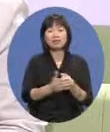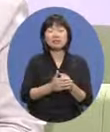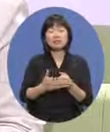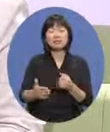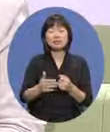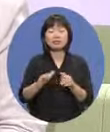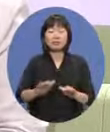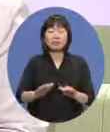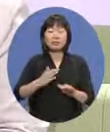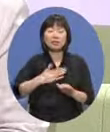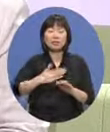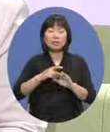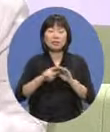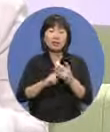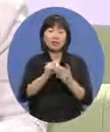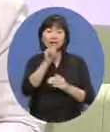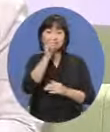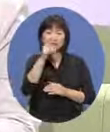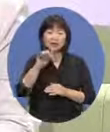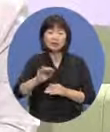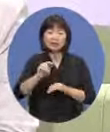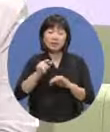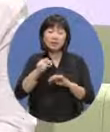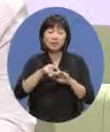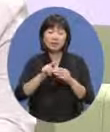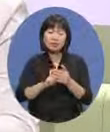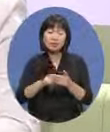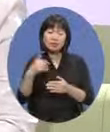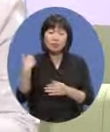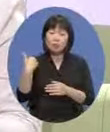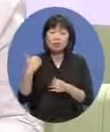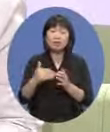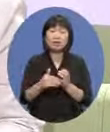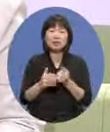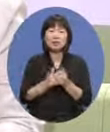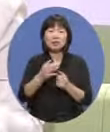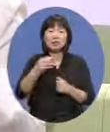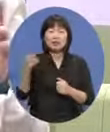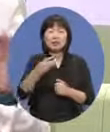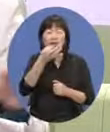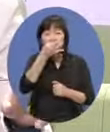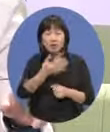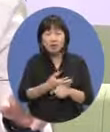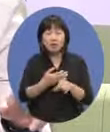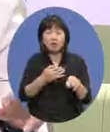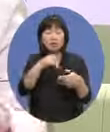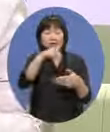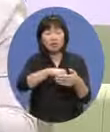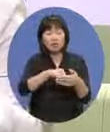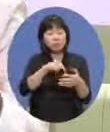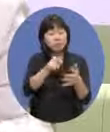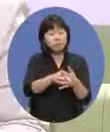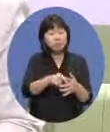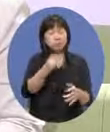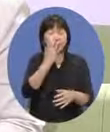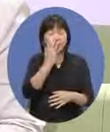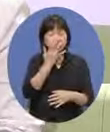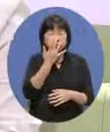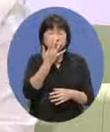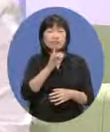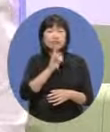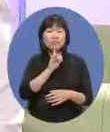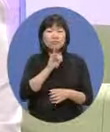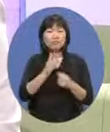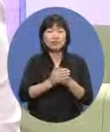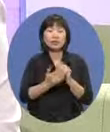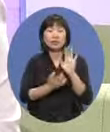때문에 내가 마음은 있어. 근데 그 마음이 뭔지 모르겠다 해서 또 힘들어해요. 저 속을 모르겠다. 이 네. 얘기를 굉장히 많이 하시거든요.